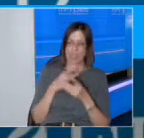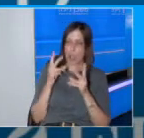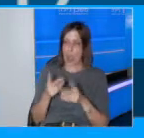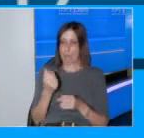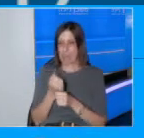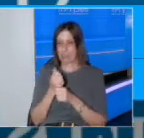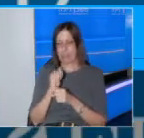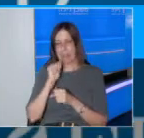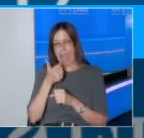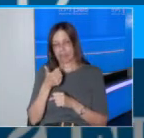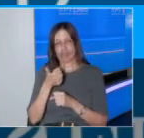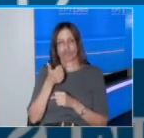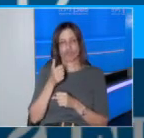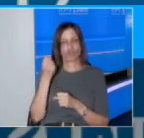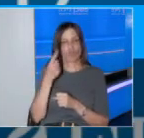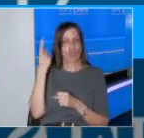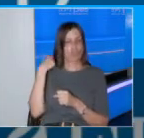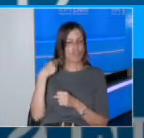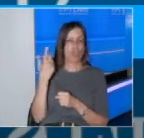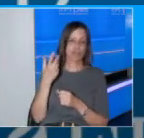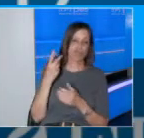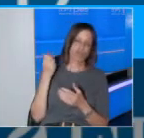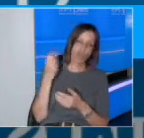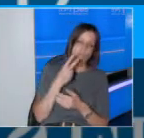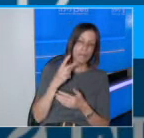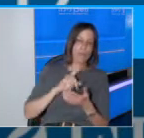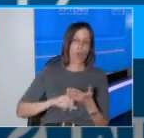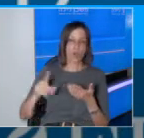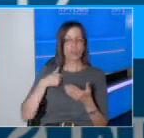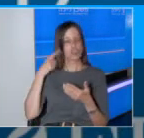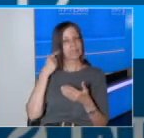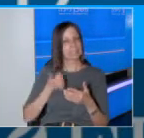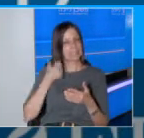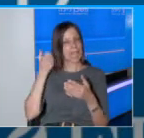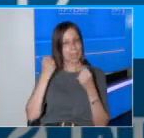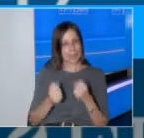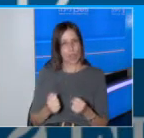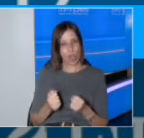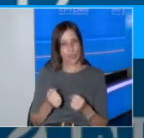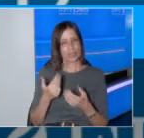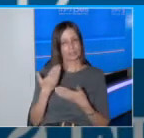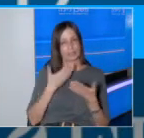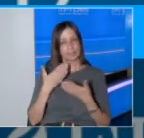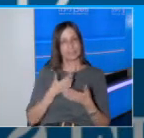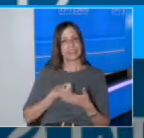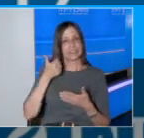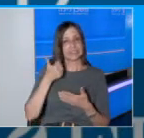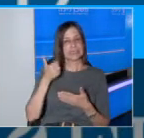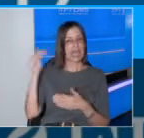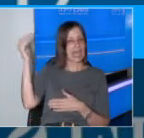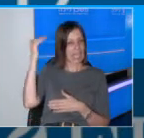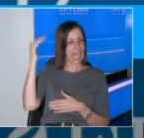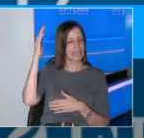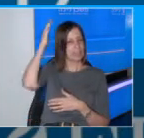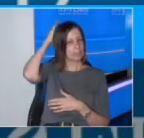מחר, שבוע שעבר או בעוד שבועיים או חודש. אני שומע את שר הביטחון, ידידי השר גנץ, אני שומע את בנט,